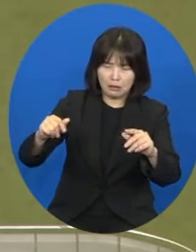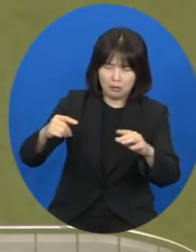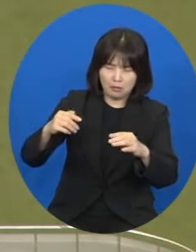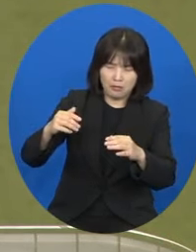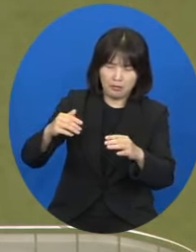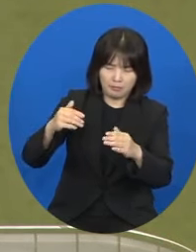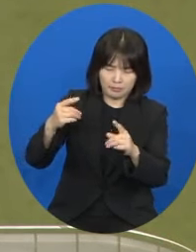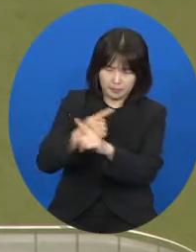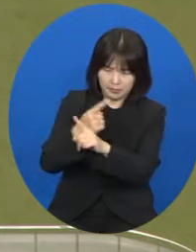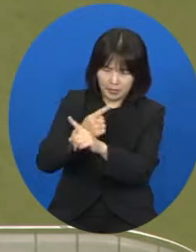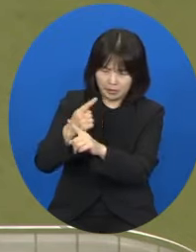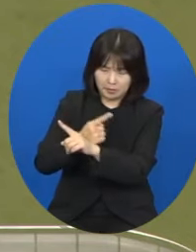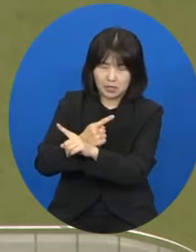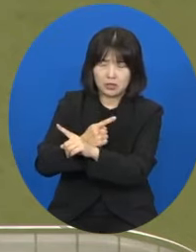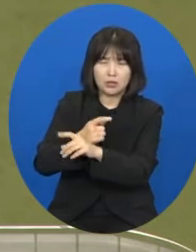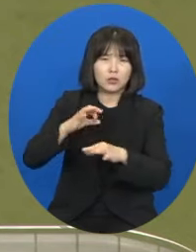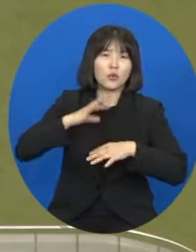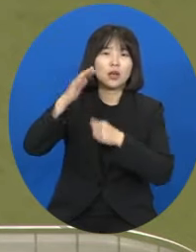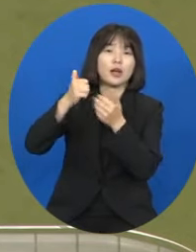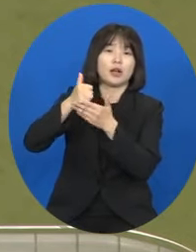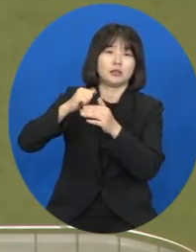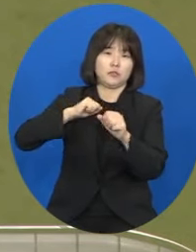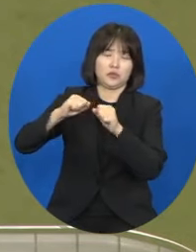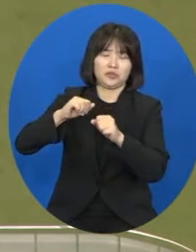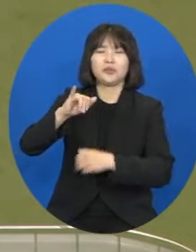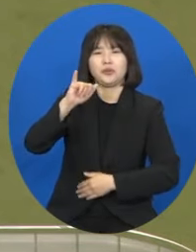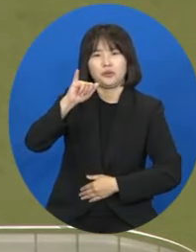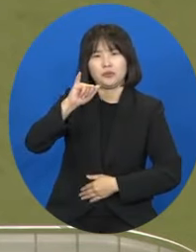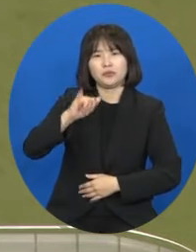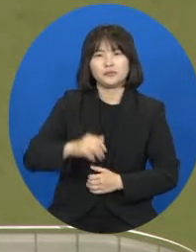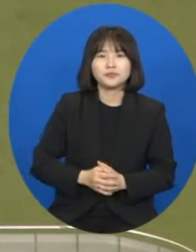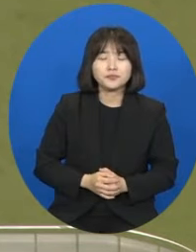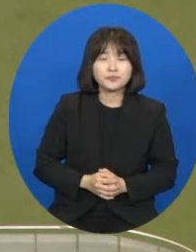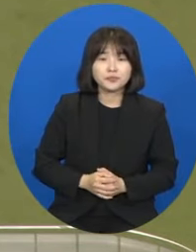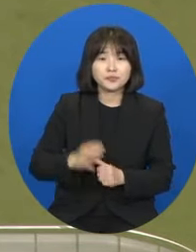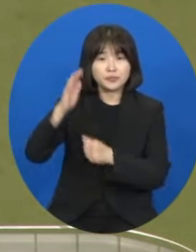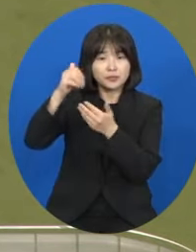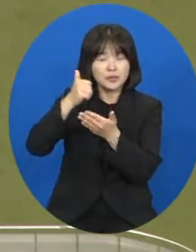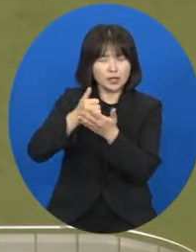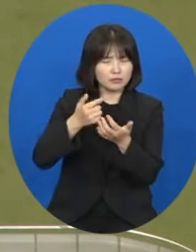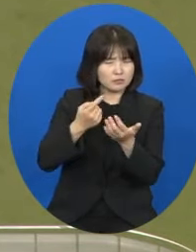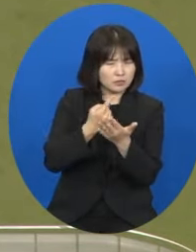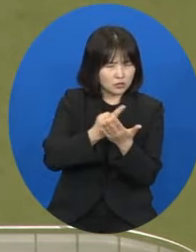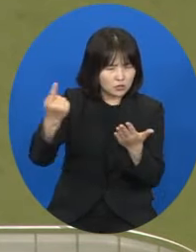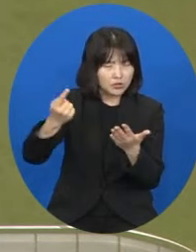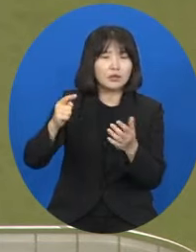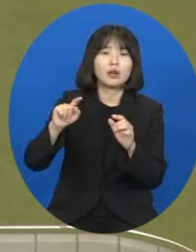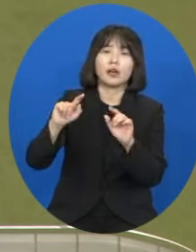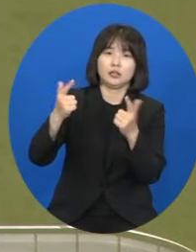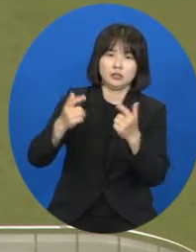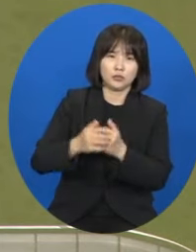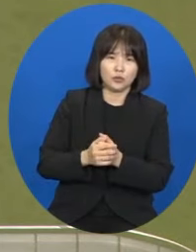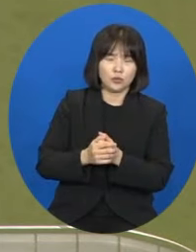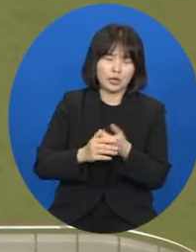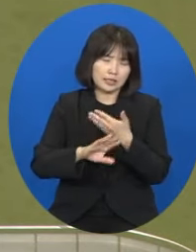그런 놀라운 하나님의 역사가 사실은 있었던 거예요. 그러니까 하나님이 떠나신 게 아니고